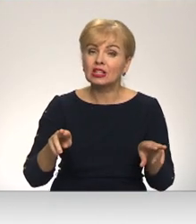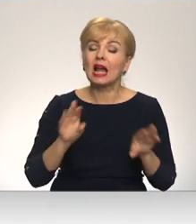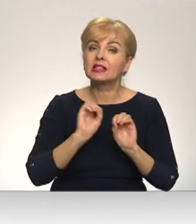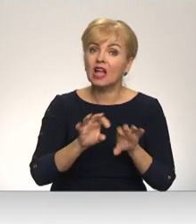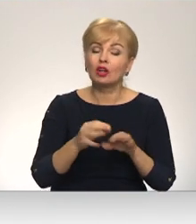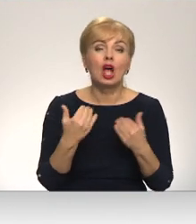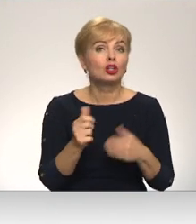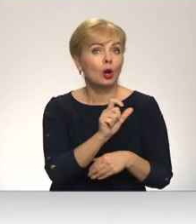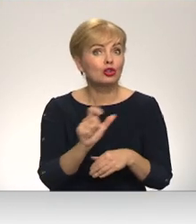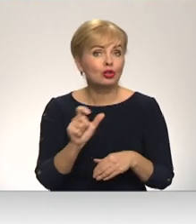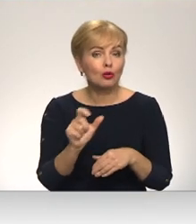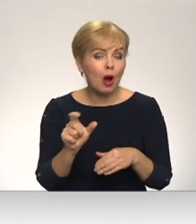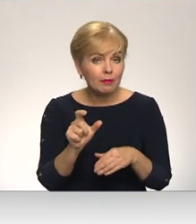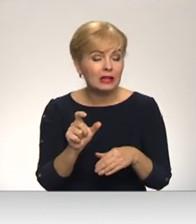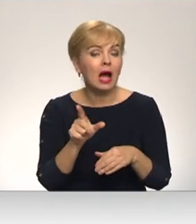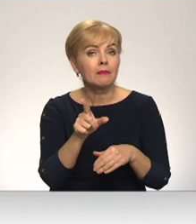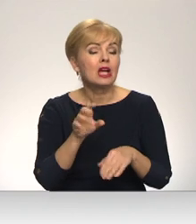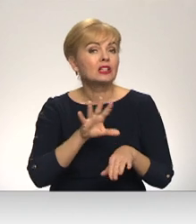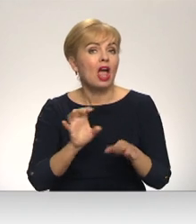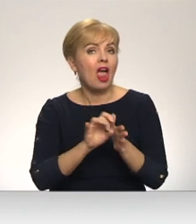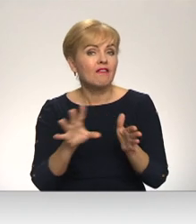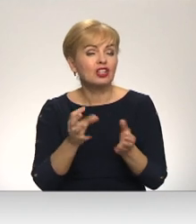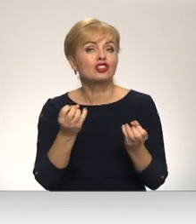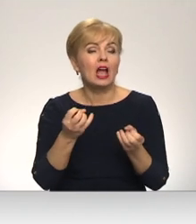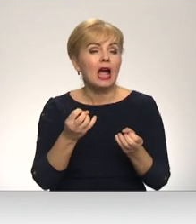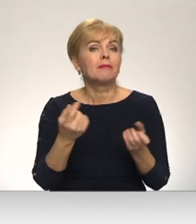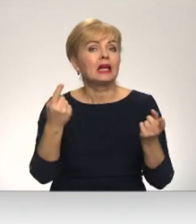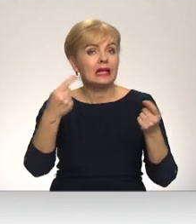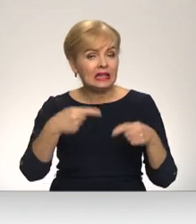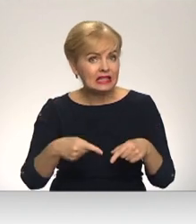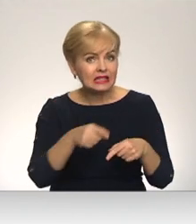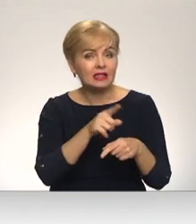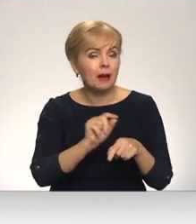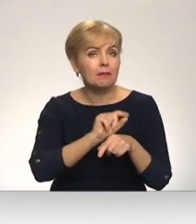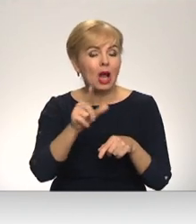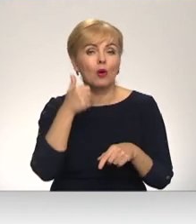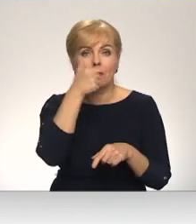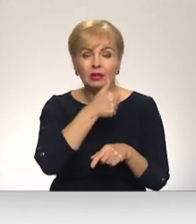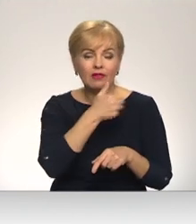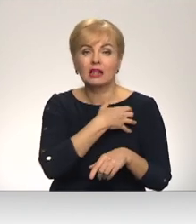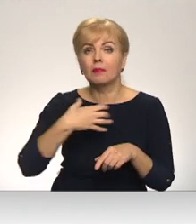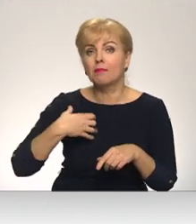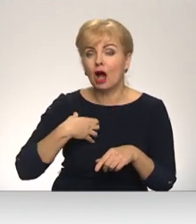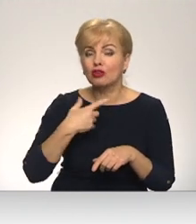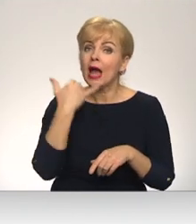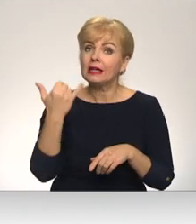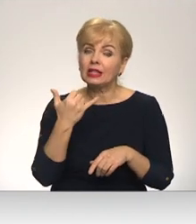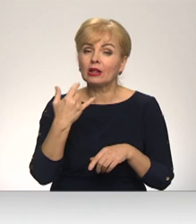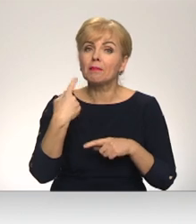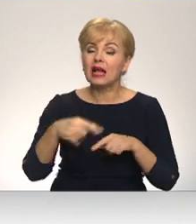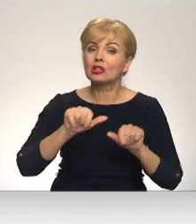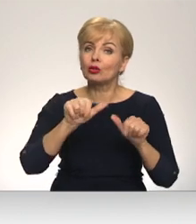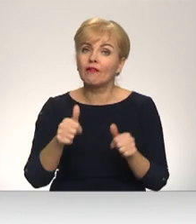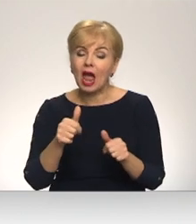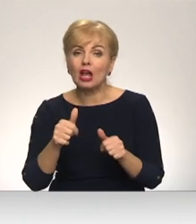norāda, šobrīd līdz ar enerģētikas krīzi, jo īpaši pēdējā pusgada laikā, esot pieaugusi gan privātā, gan pašvaldības sektora interesi par alternatīviem